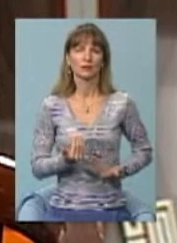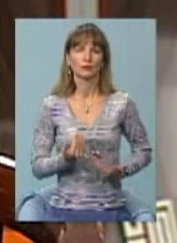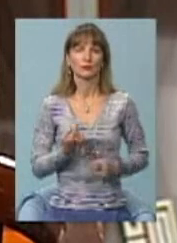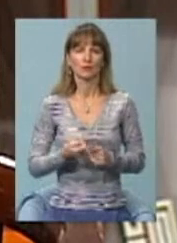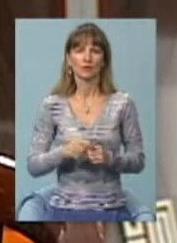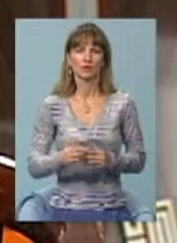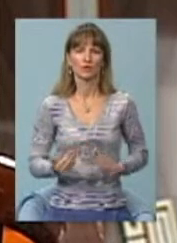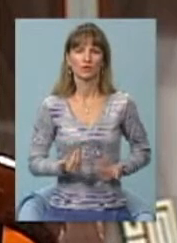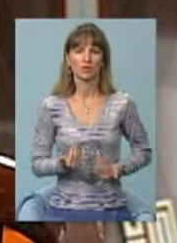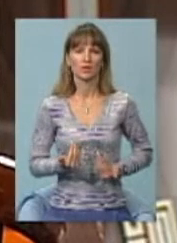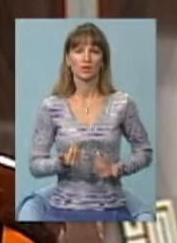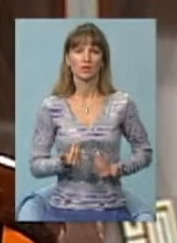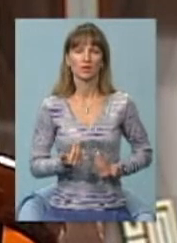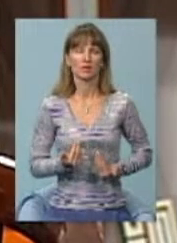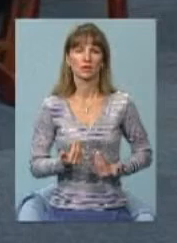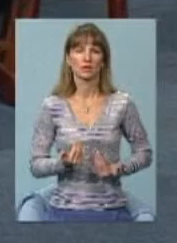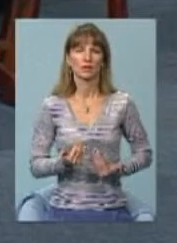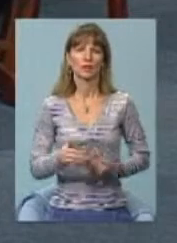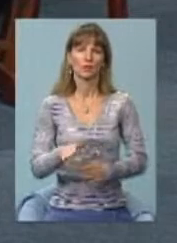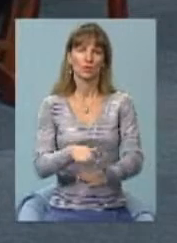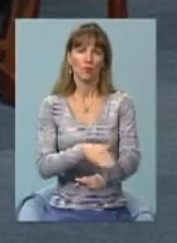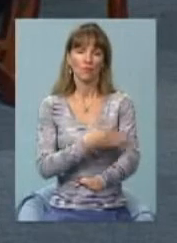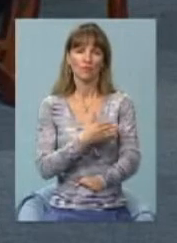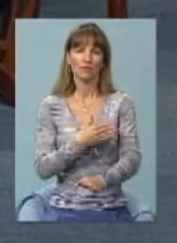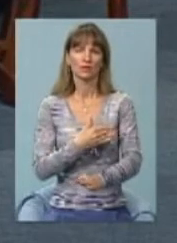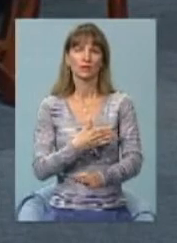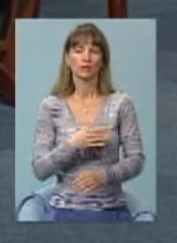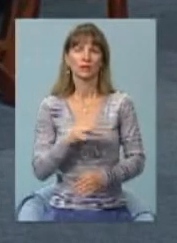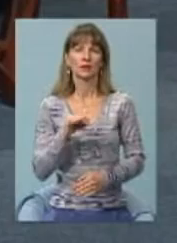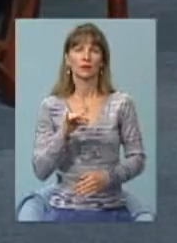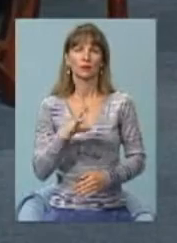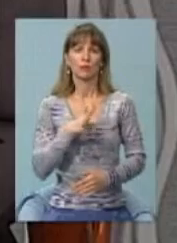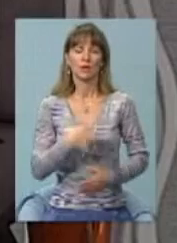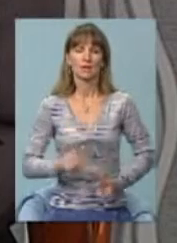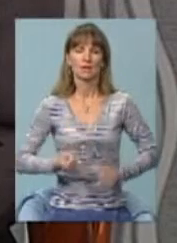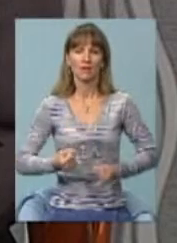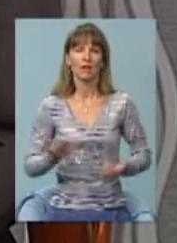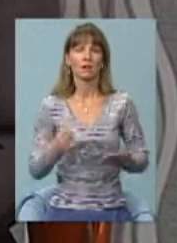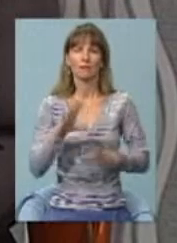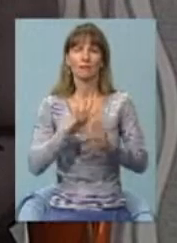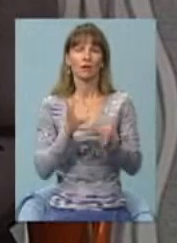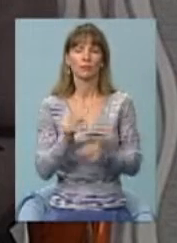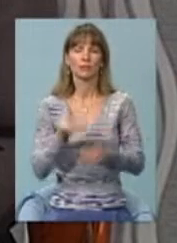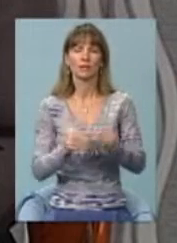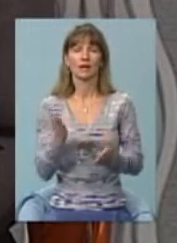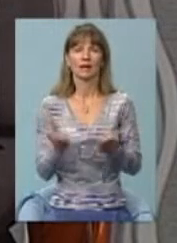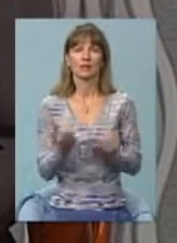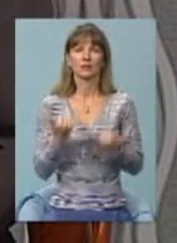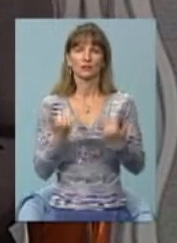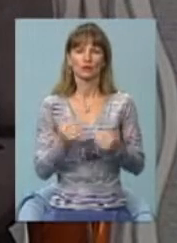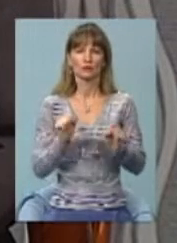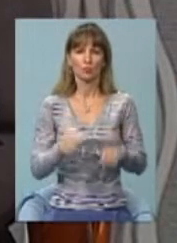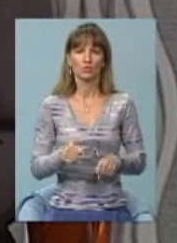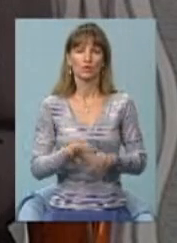тому і жили люди тоді довше і здорові. Були здорові. Як ти взагалі вважаєш, якщо, наприклад, зараз можна